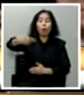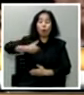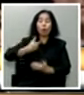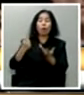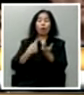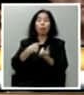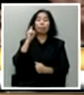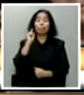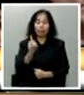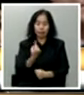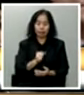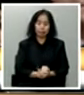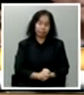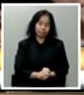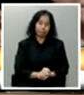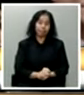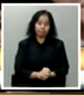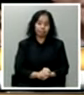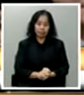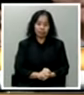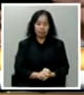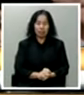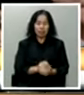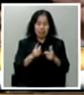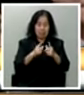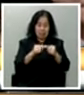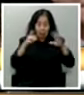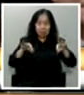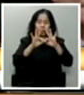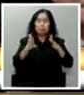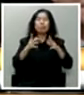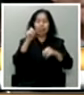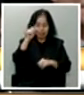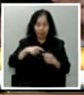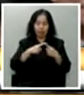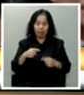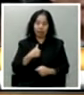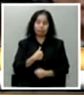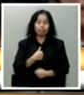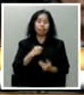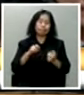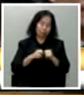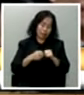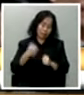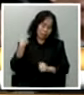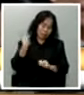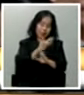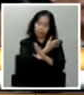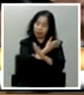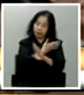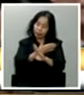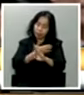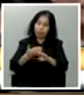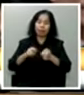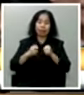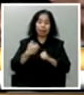จะอย่างไรก็ตามแม้ไม่ใช่เรื่องใหญ่แต่ผมเรียนว่าพว กเราเคยประสบปัญหานี้มาตลอด